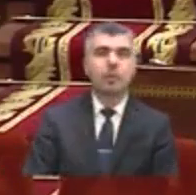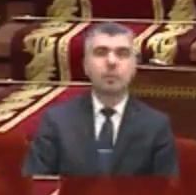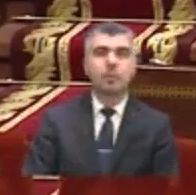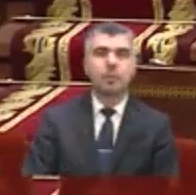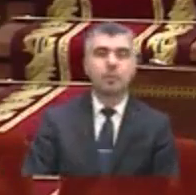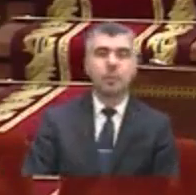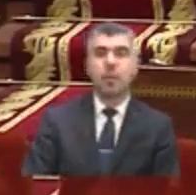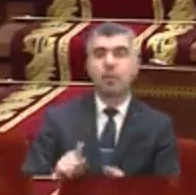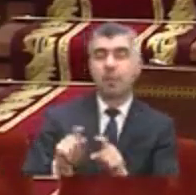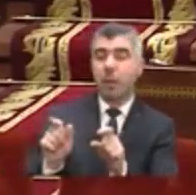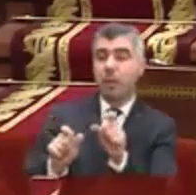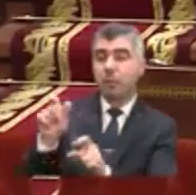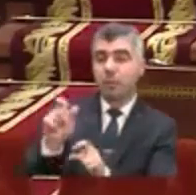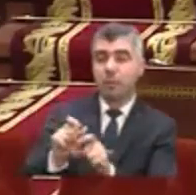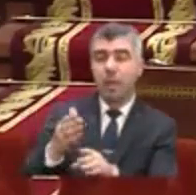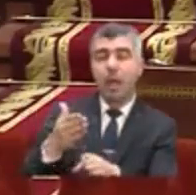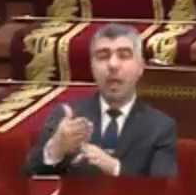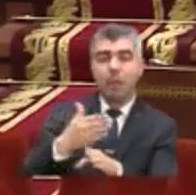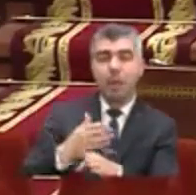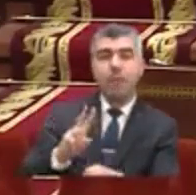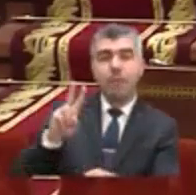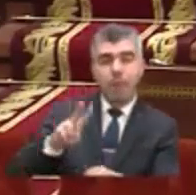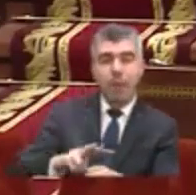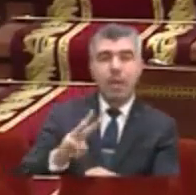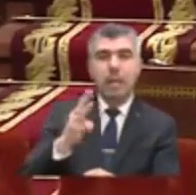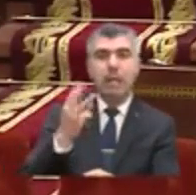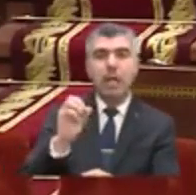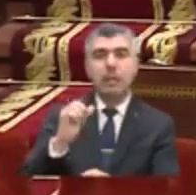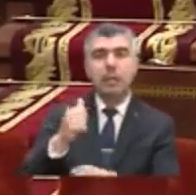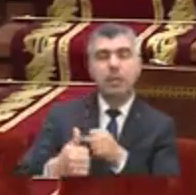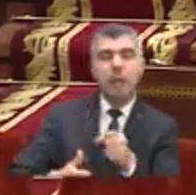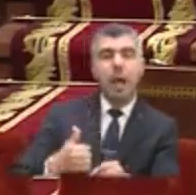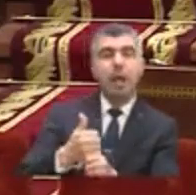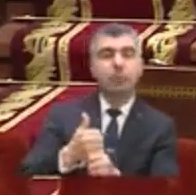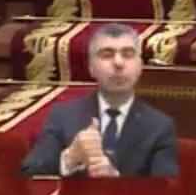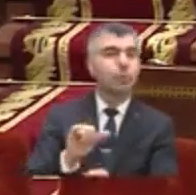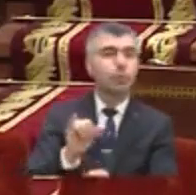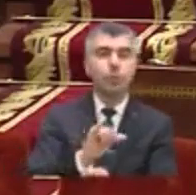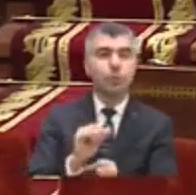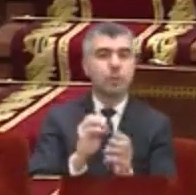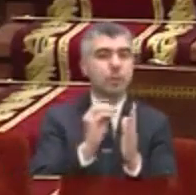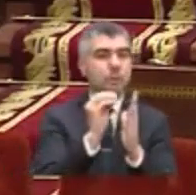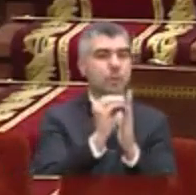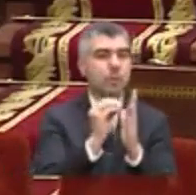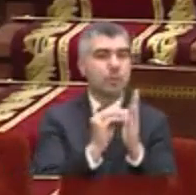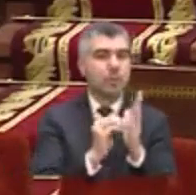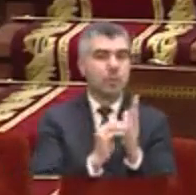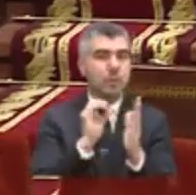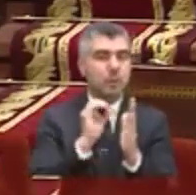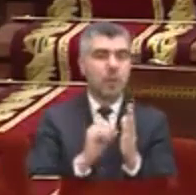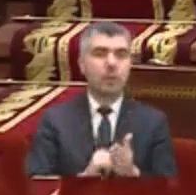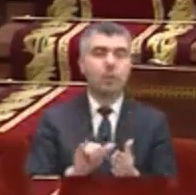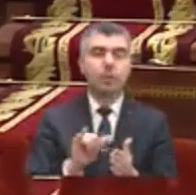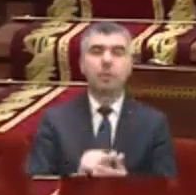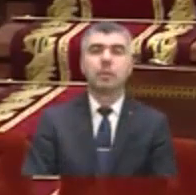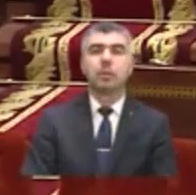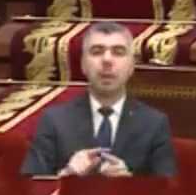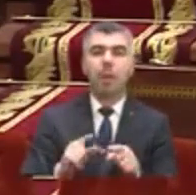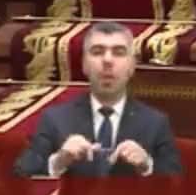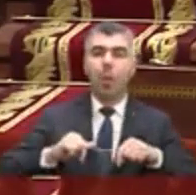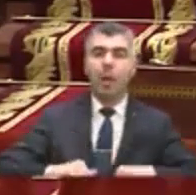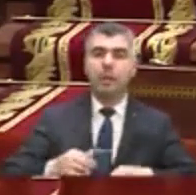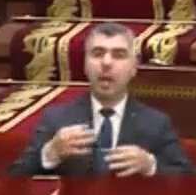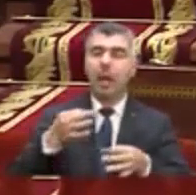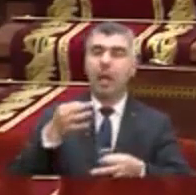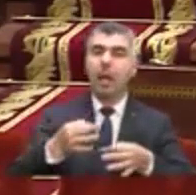هذوك اللي داو فعلا قبل ما تجيو هاد التسقيف ديال 30 سنه استندوا وكانوا كياخذوا الحجه ديالهم هو قطاع العدل